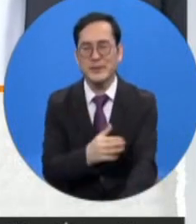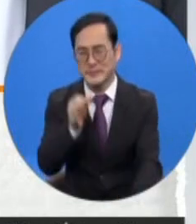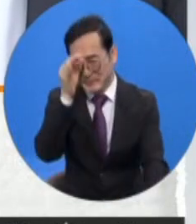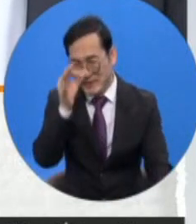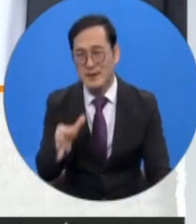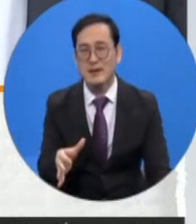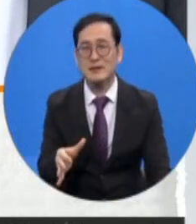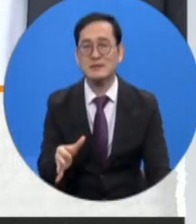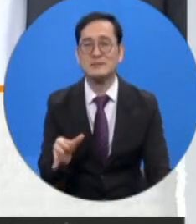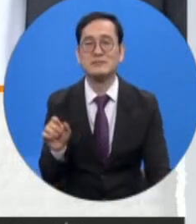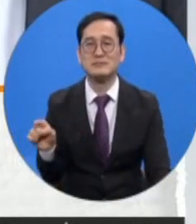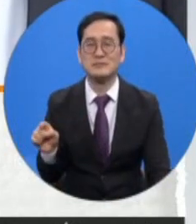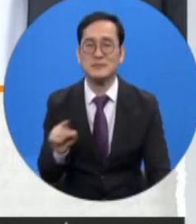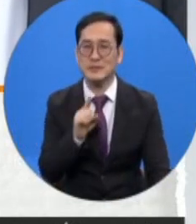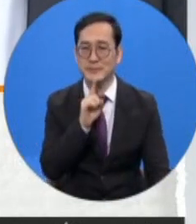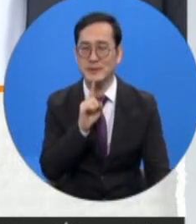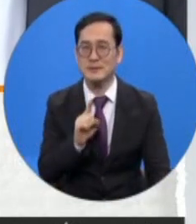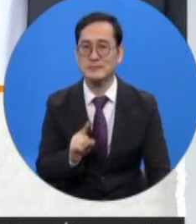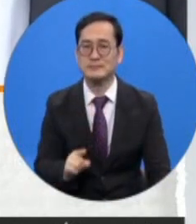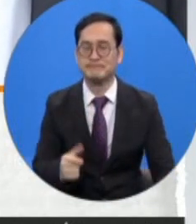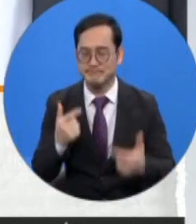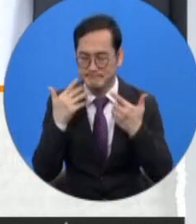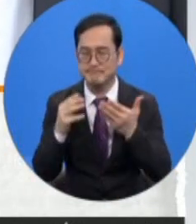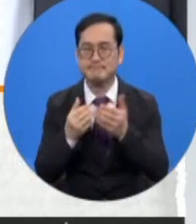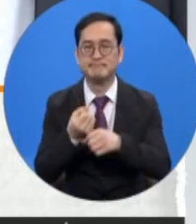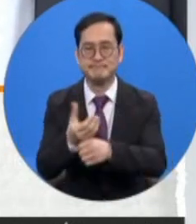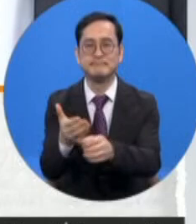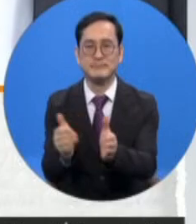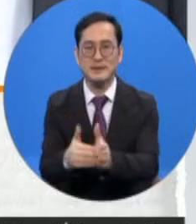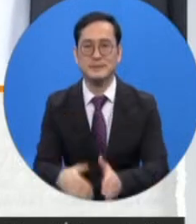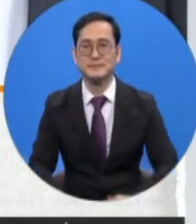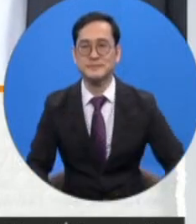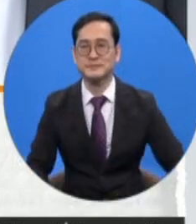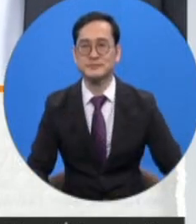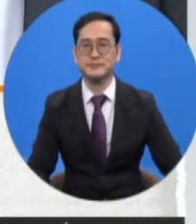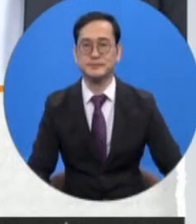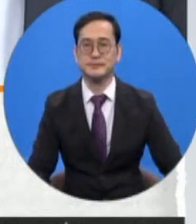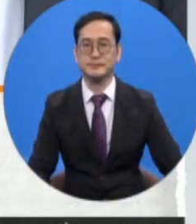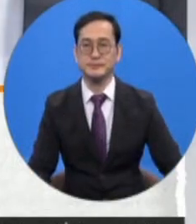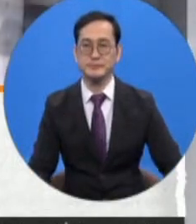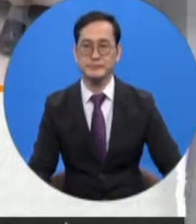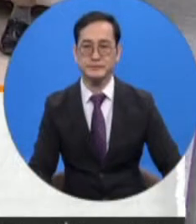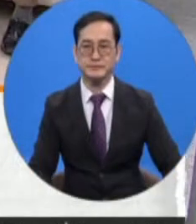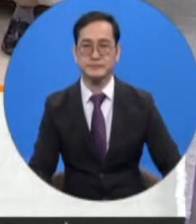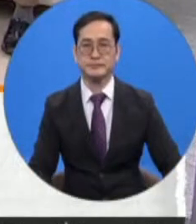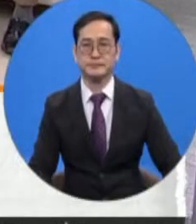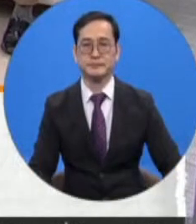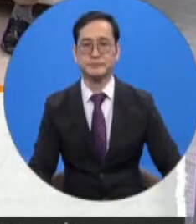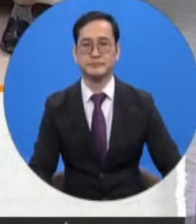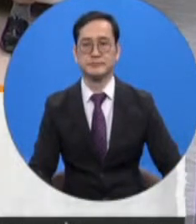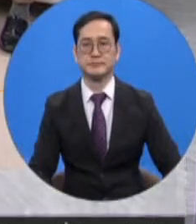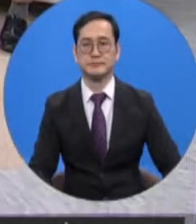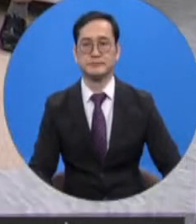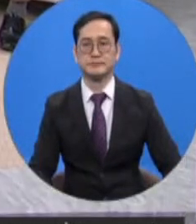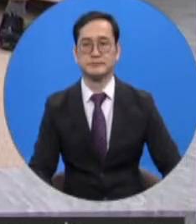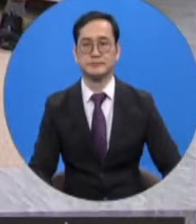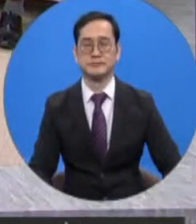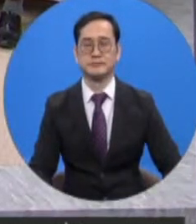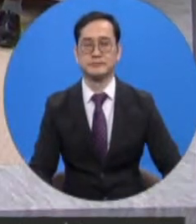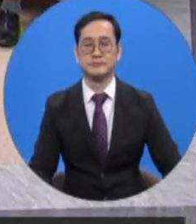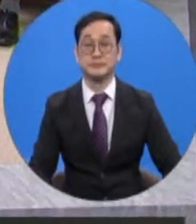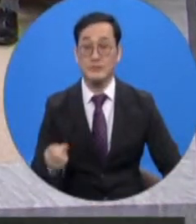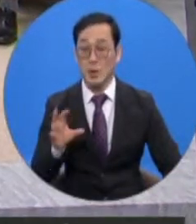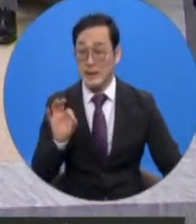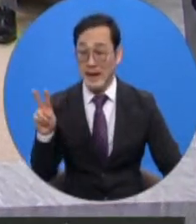게 윤석열 후보의 생각이라는 점에 다시 한번 말씀드립니다. 자, 그런데 지금 사실은 야당 내에서도 나오는